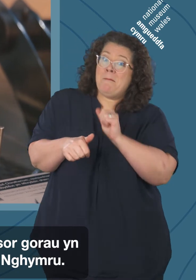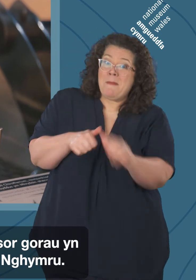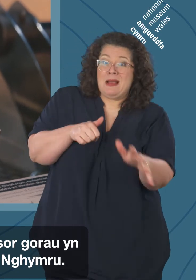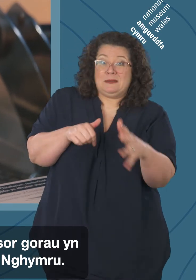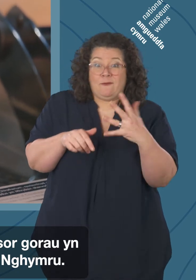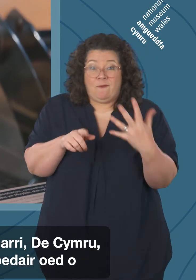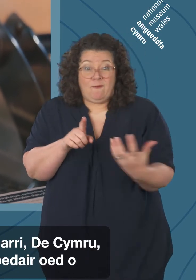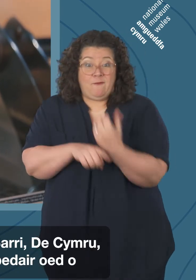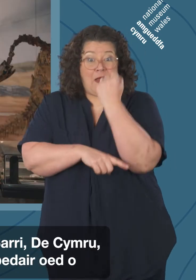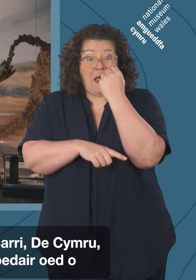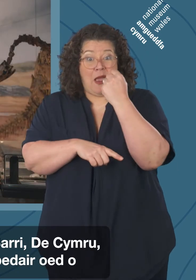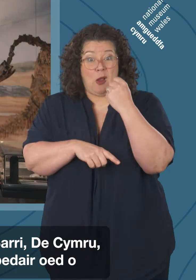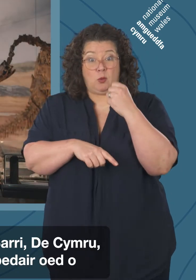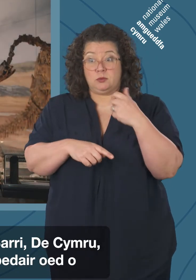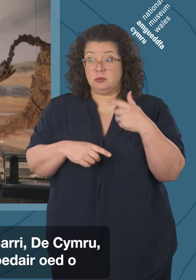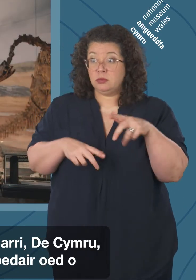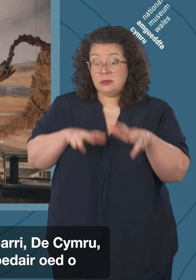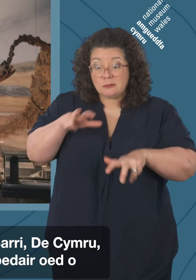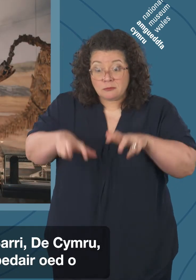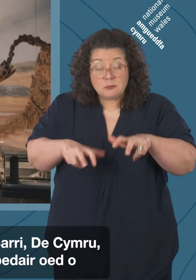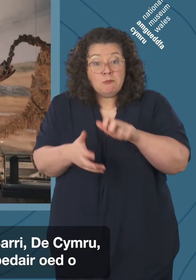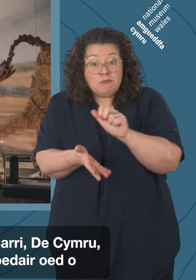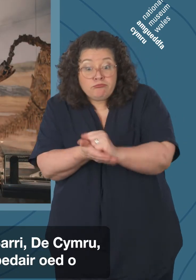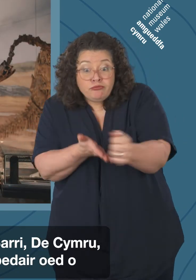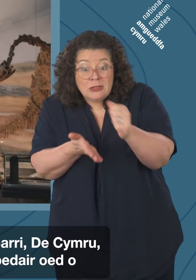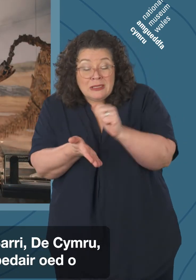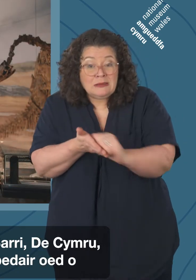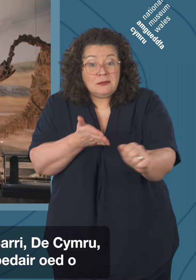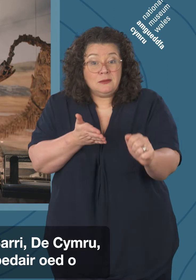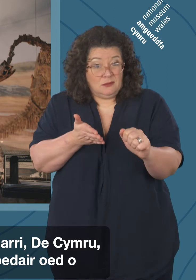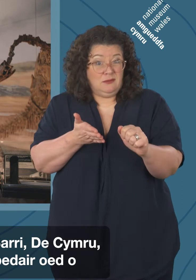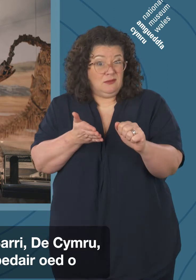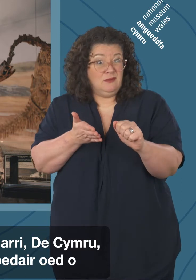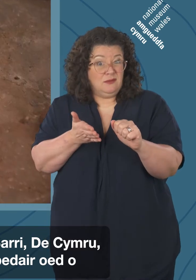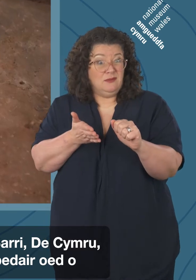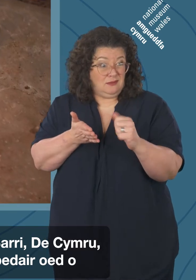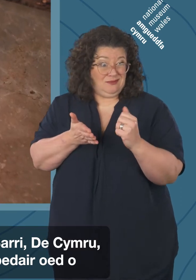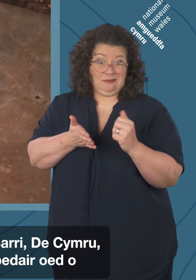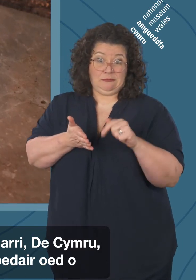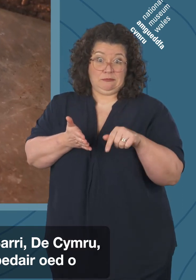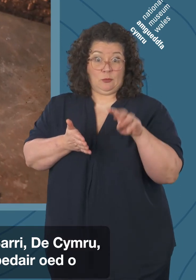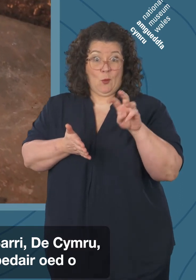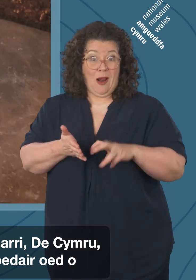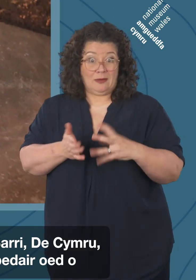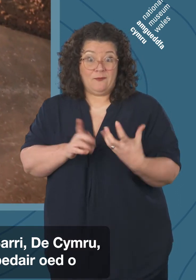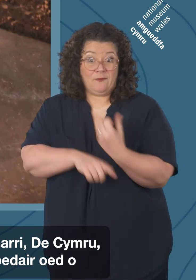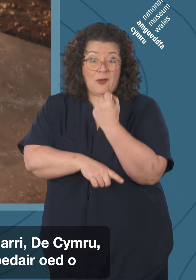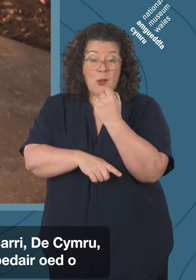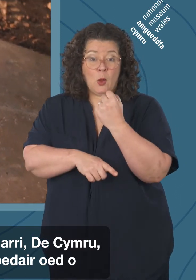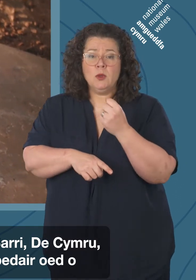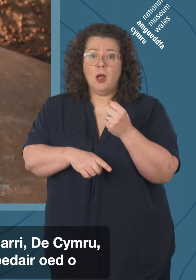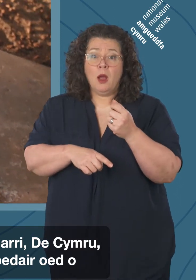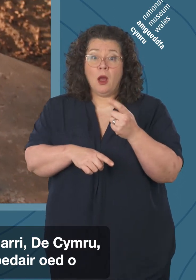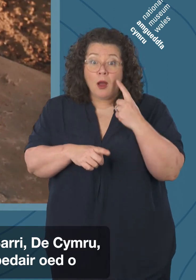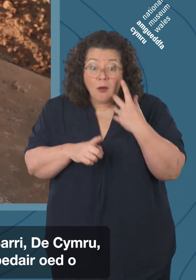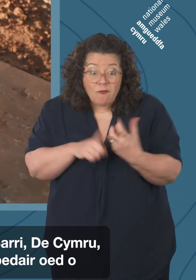Nghymru. Ca fawr rai o'r olyon traid dainosaur yn byd darganfod Nghymru. Yn agos a'r clé, a dyf merch